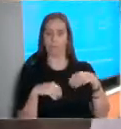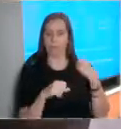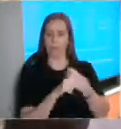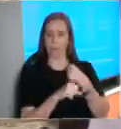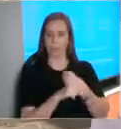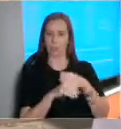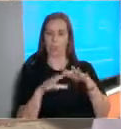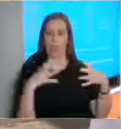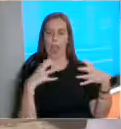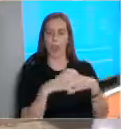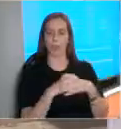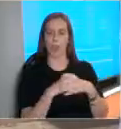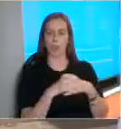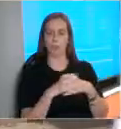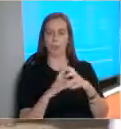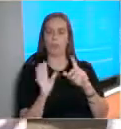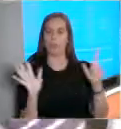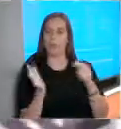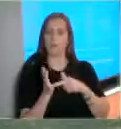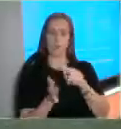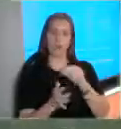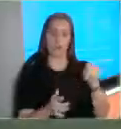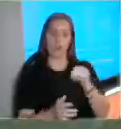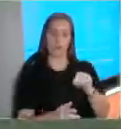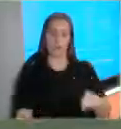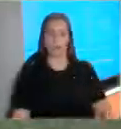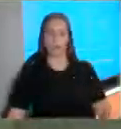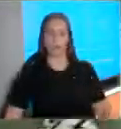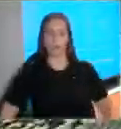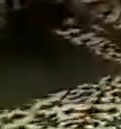וללכת לממשלת אחדות לאומית רק על הנושא הזה.